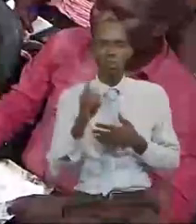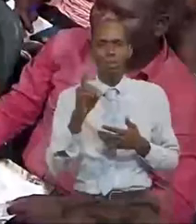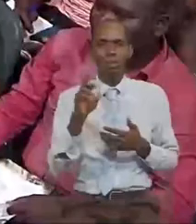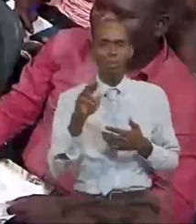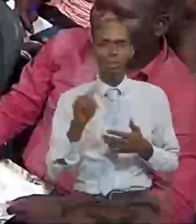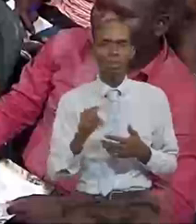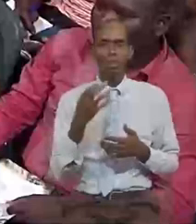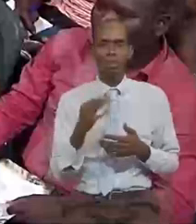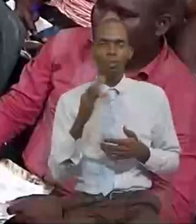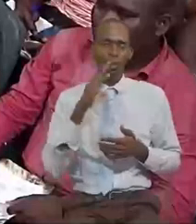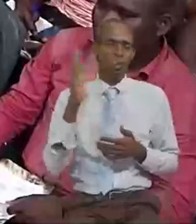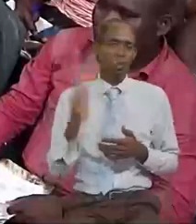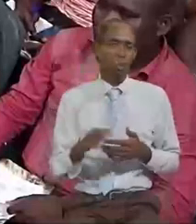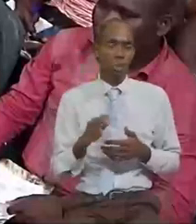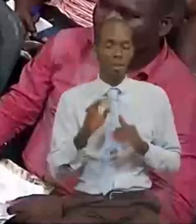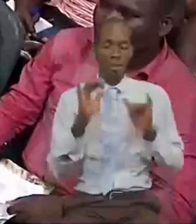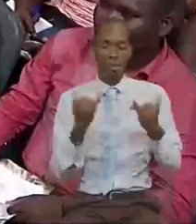Ce qu'ils appellent maladie